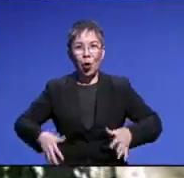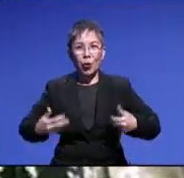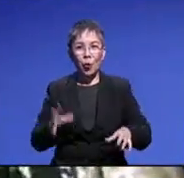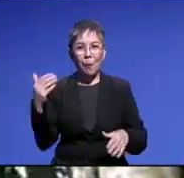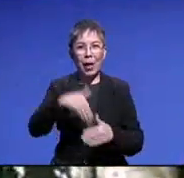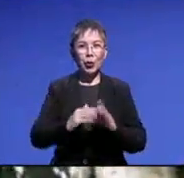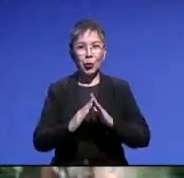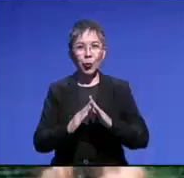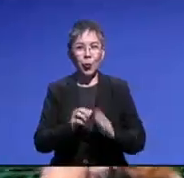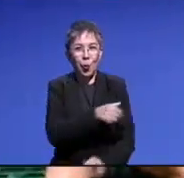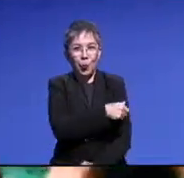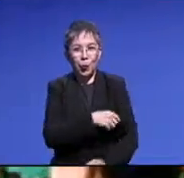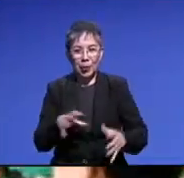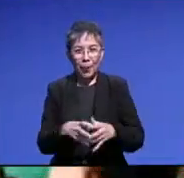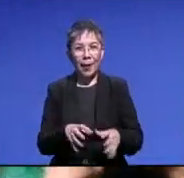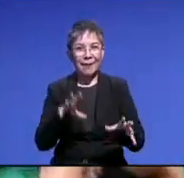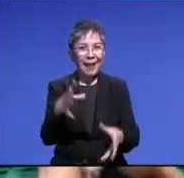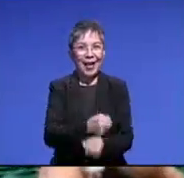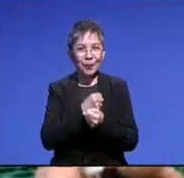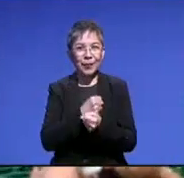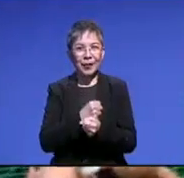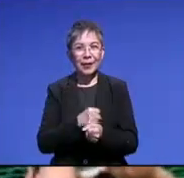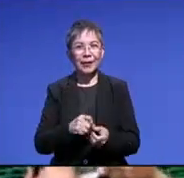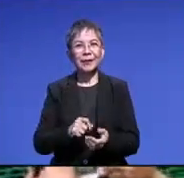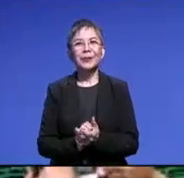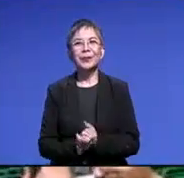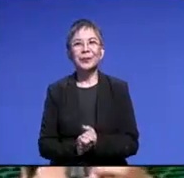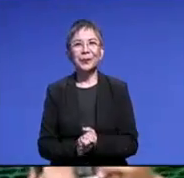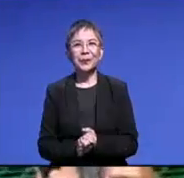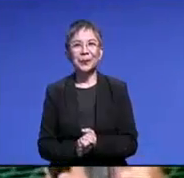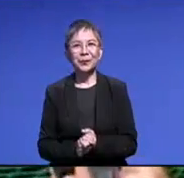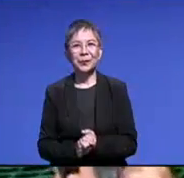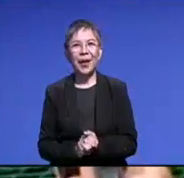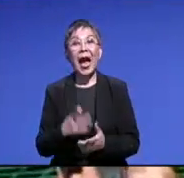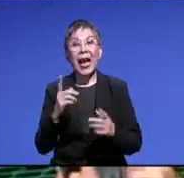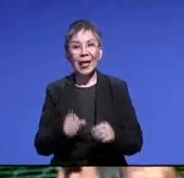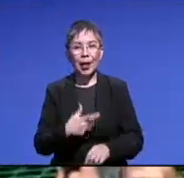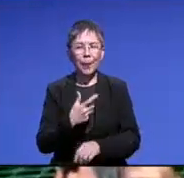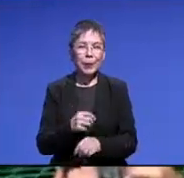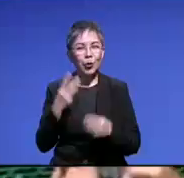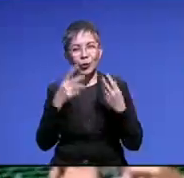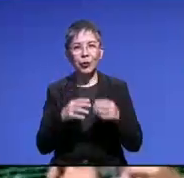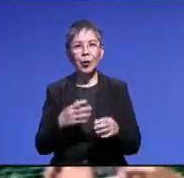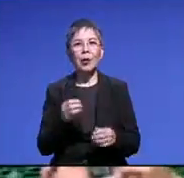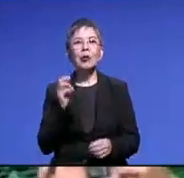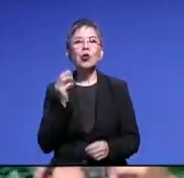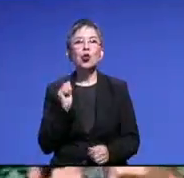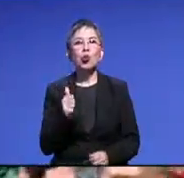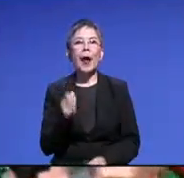dievakuasi petugas gabungan. Primata cerdas bernama Latin Pongo pygmaeus ini akhirnya dibius untuk memudahkan